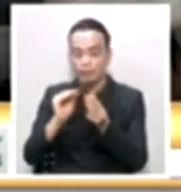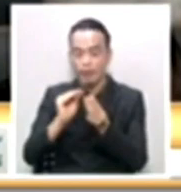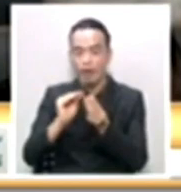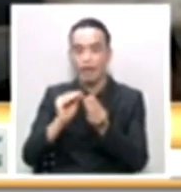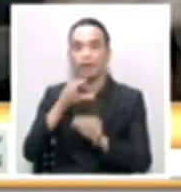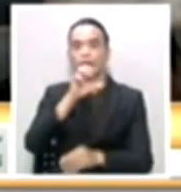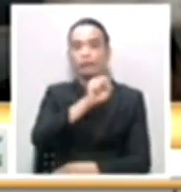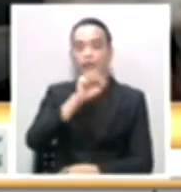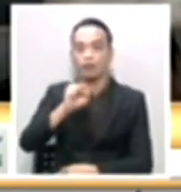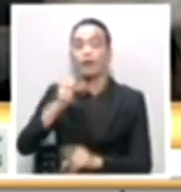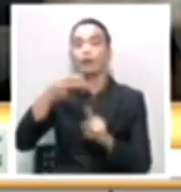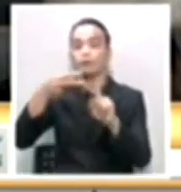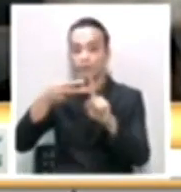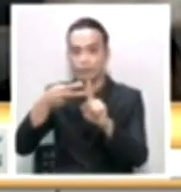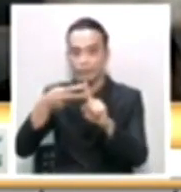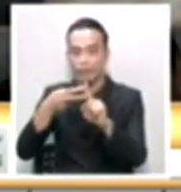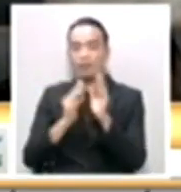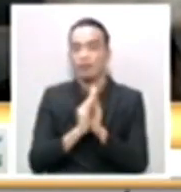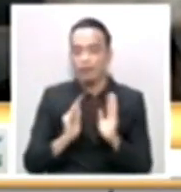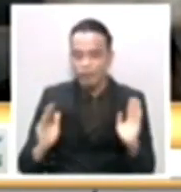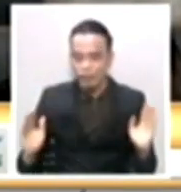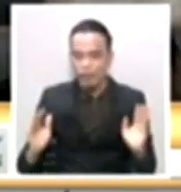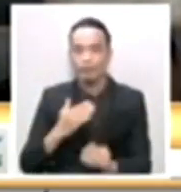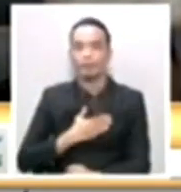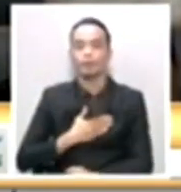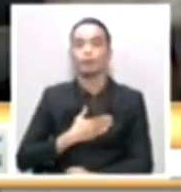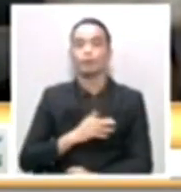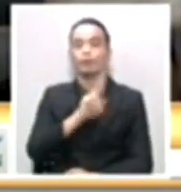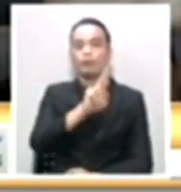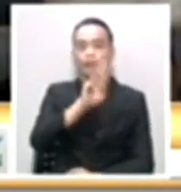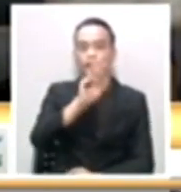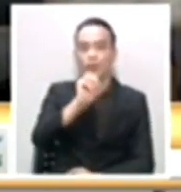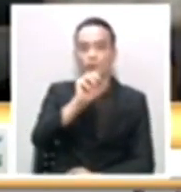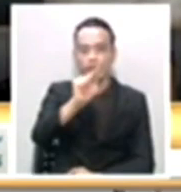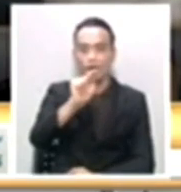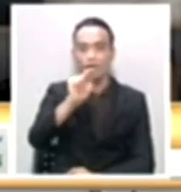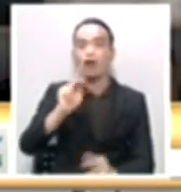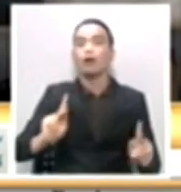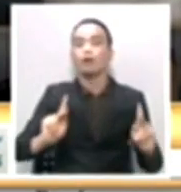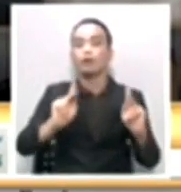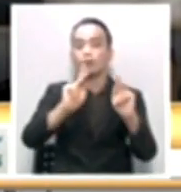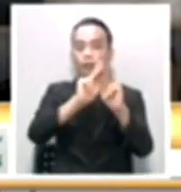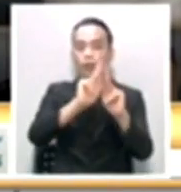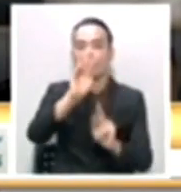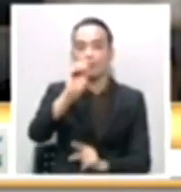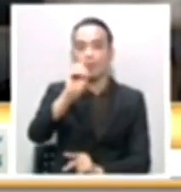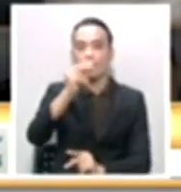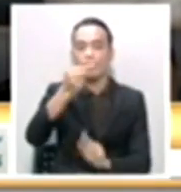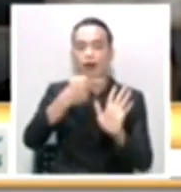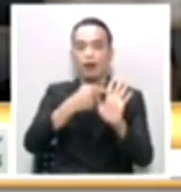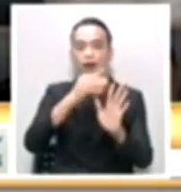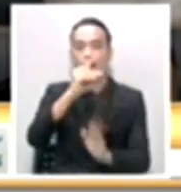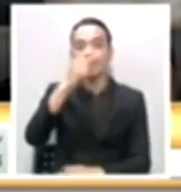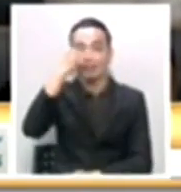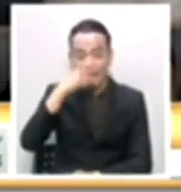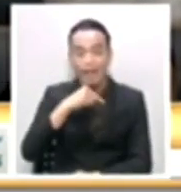องขอบคุณท่านรัฐมนตรีว่าการกระทรวงมหาดไทยนะครับที่สละเวลามาตอบกระทู้ของผมในวันนี้กระทู้ของผ